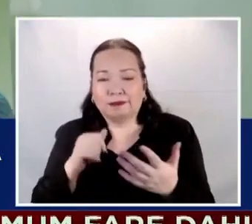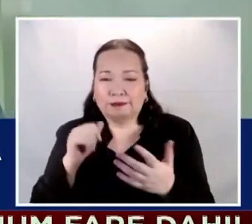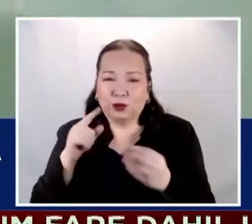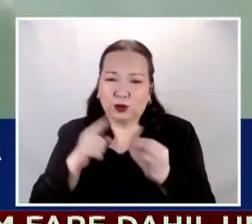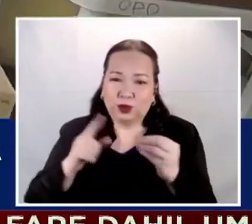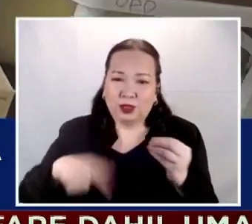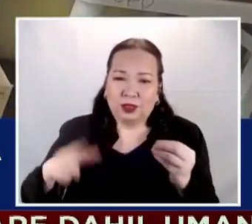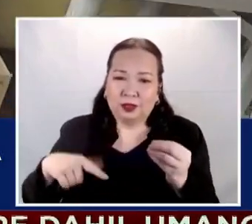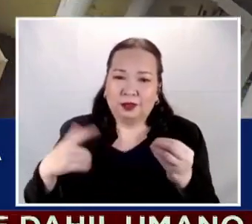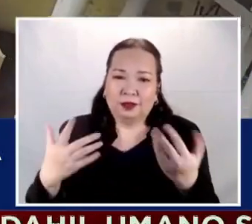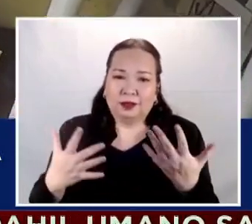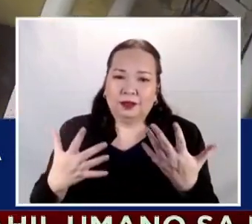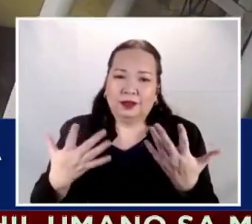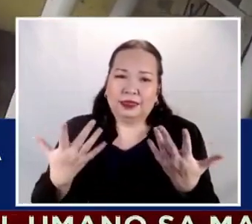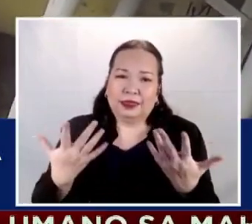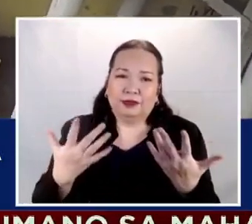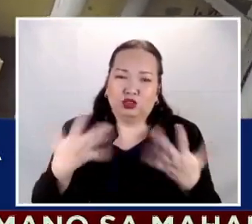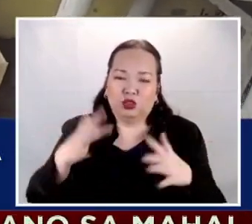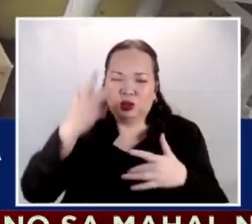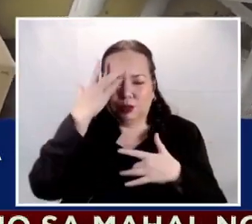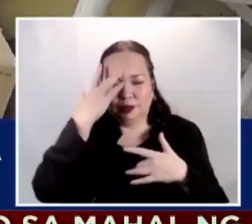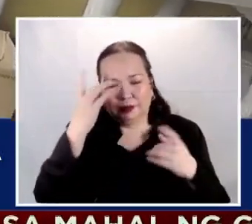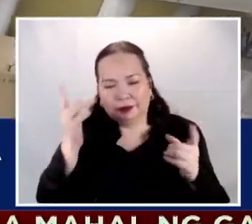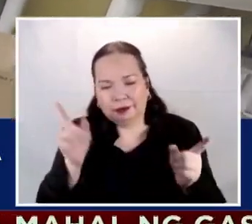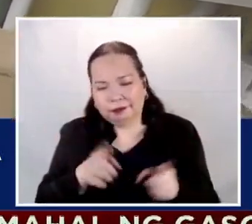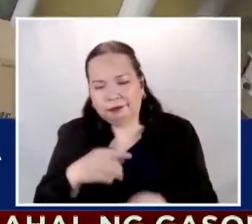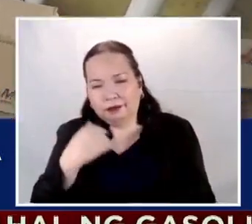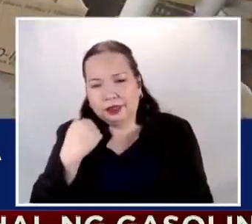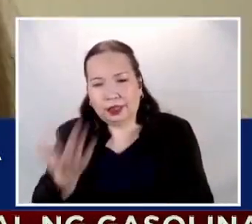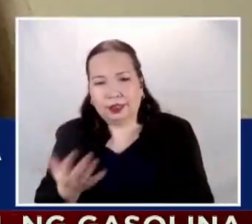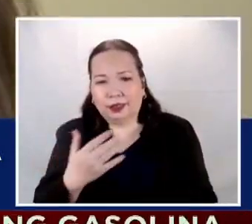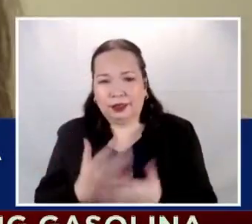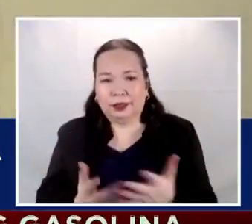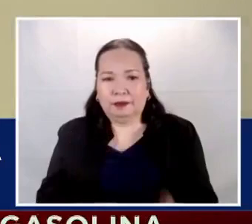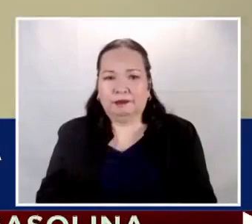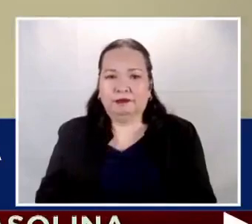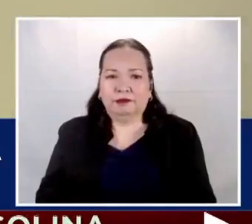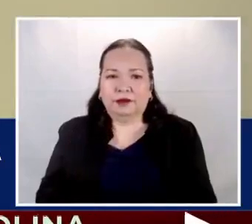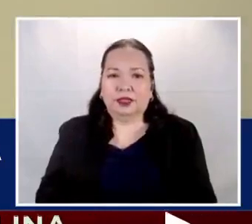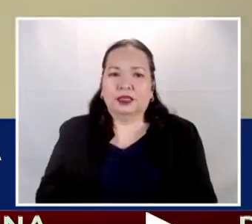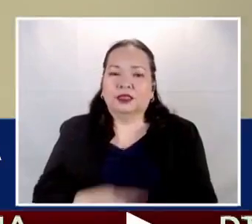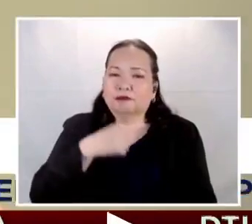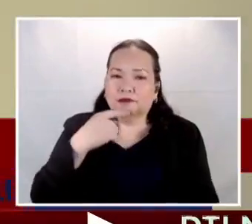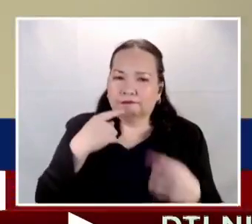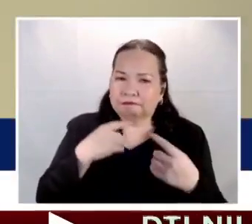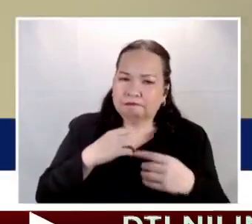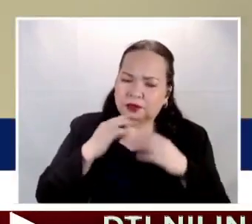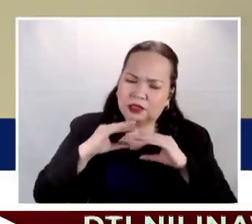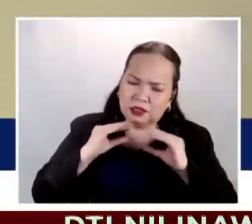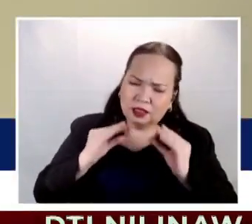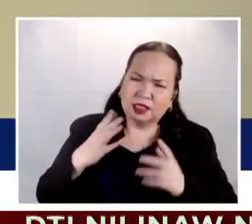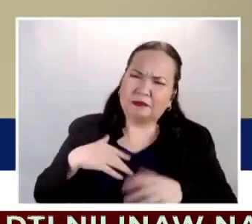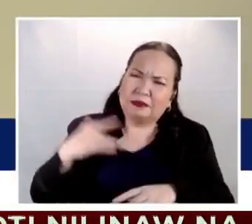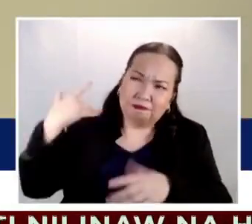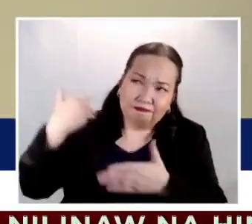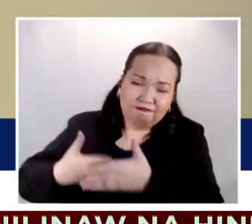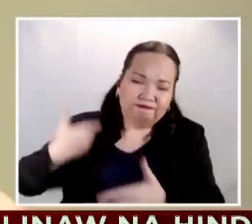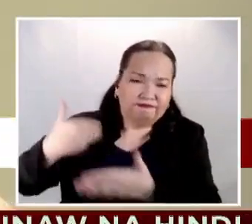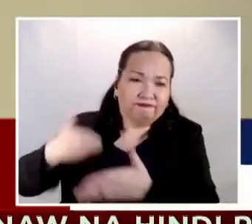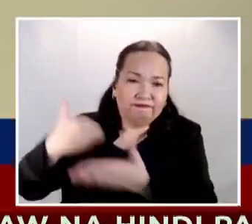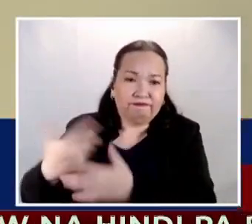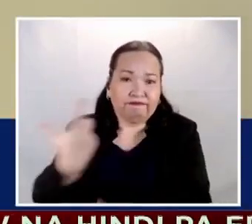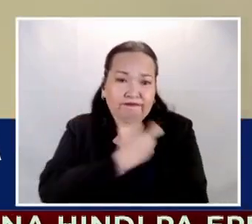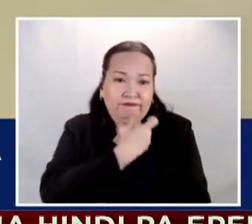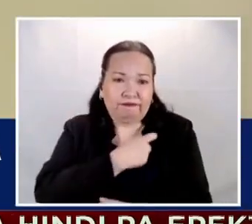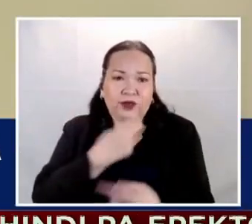bakuna matapos magkasakit at mamatay. I just wish that this vaccine came earlier because